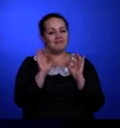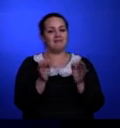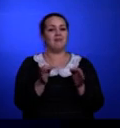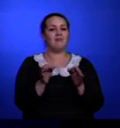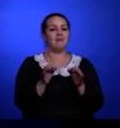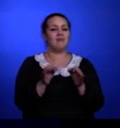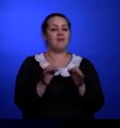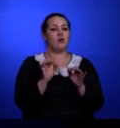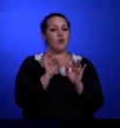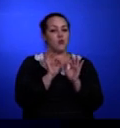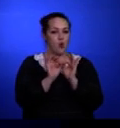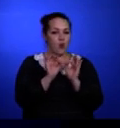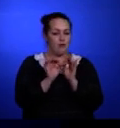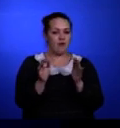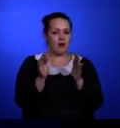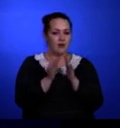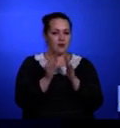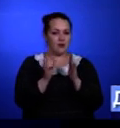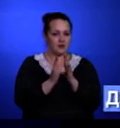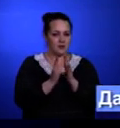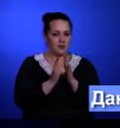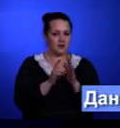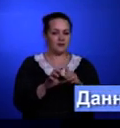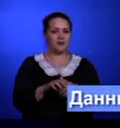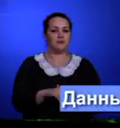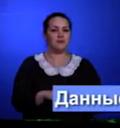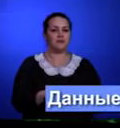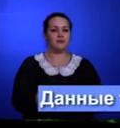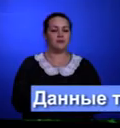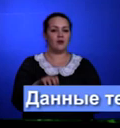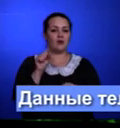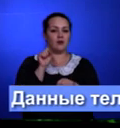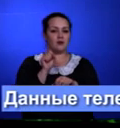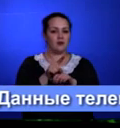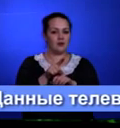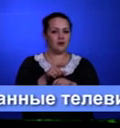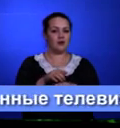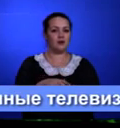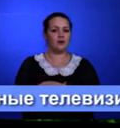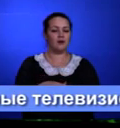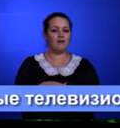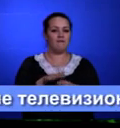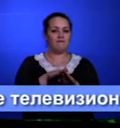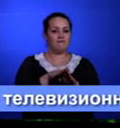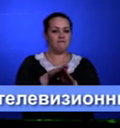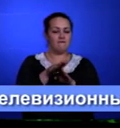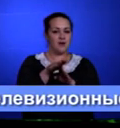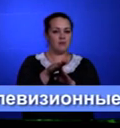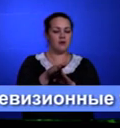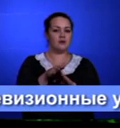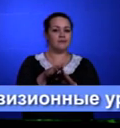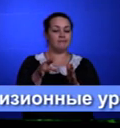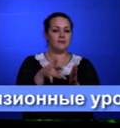с проверки домашнего задания вам задали выполнить задание на